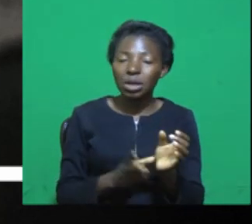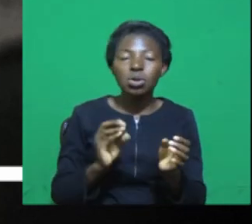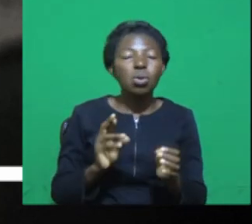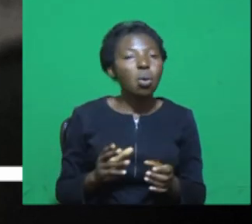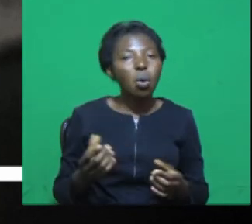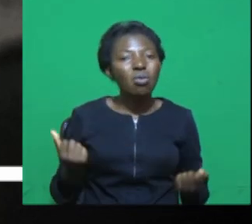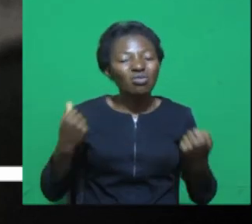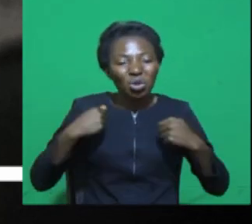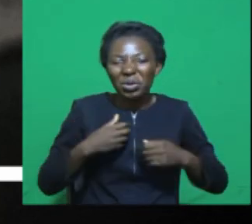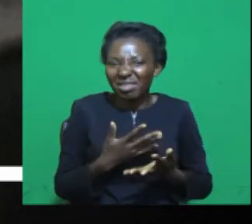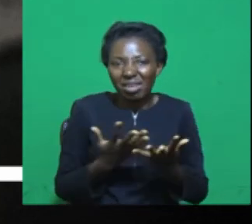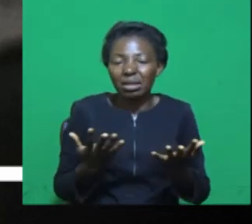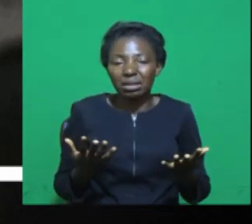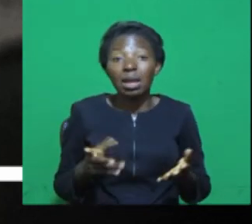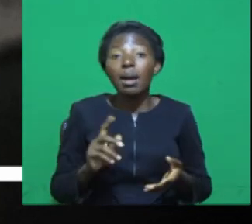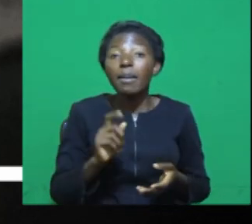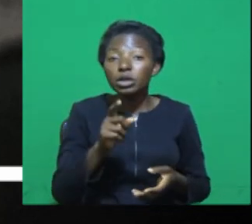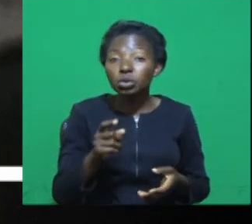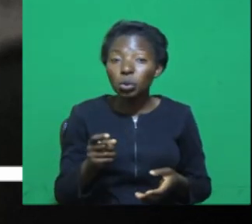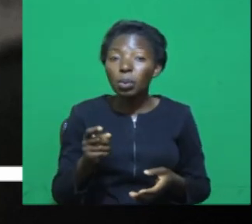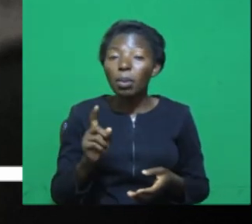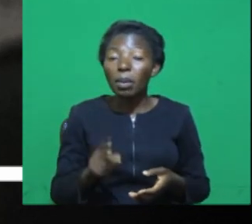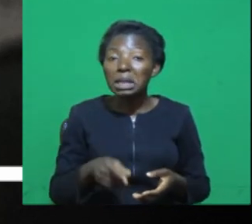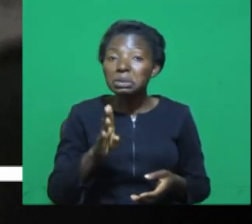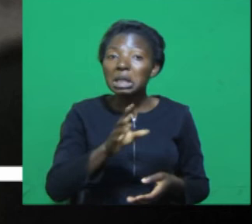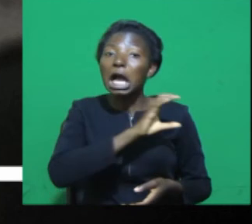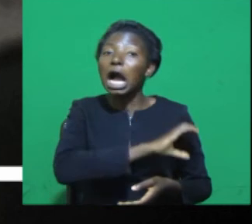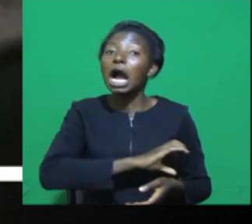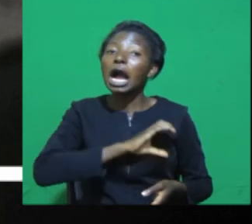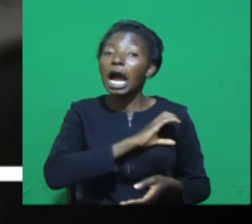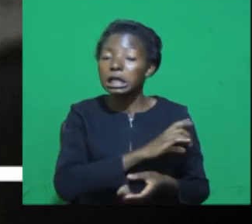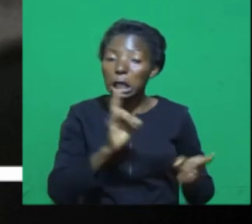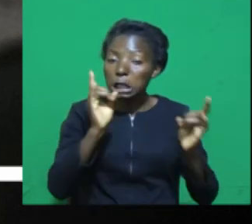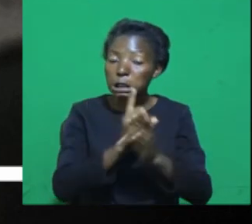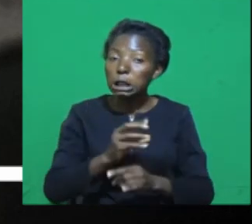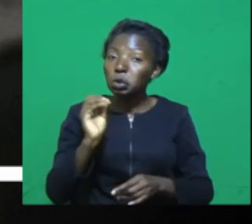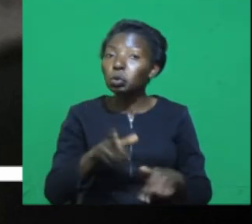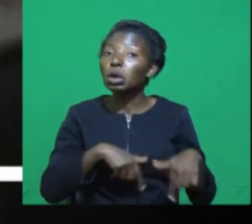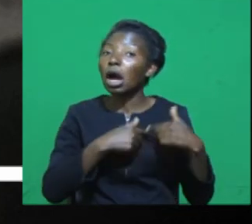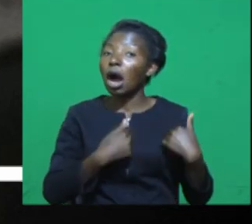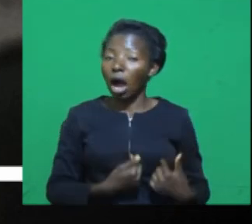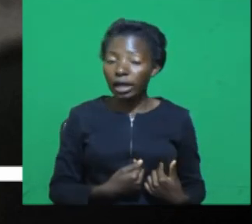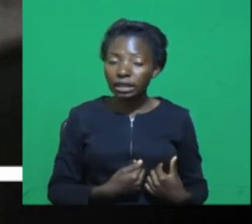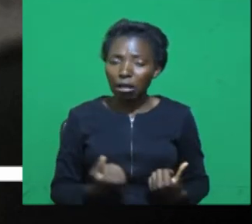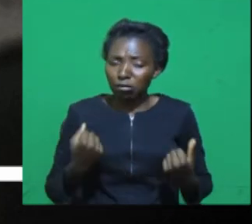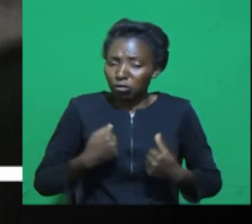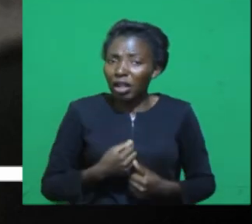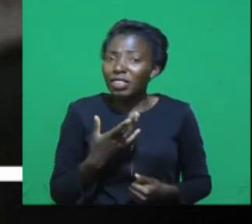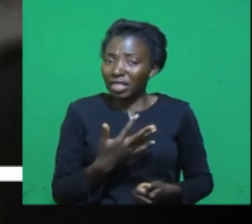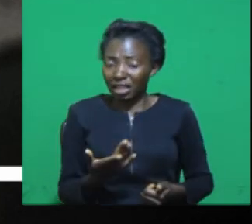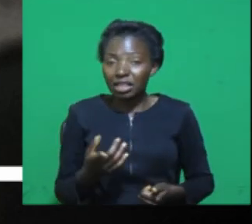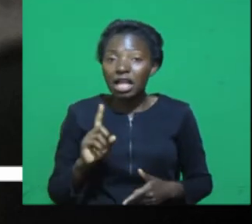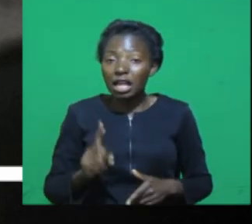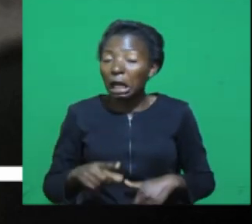kana kupfeka nguo, asi ngakuve munhu wakavanzika womwoyo wakashonga zvisingavori